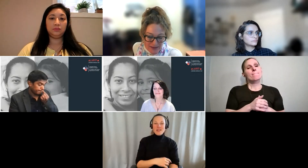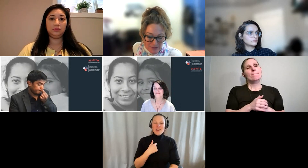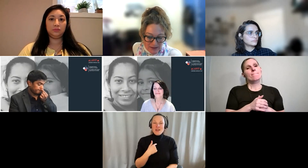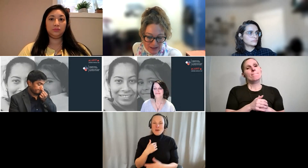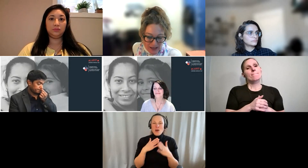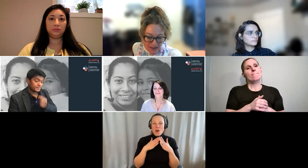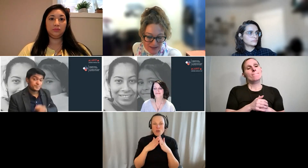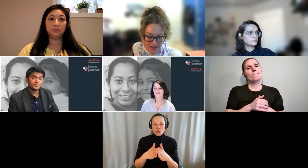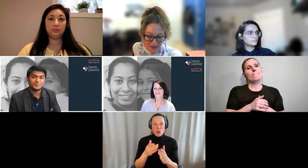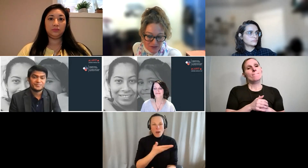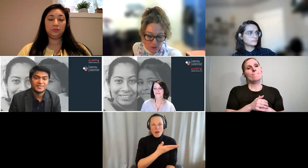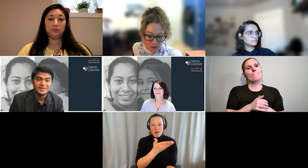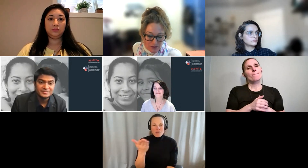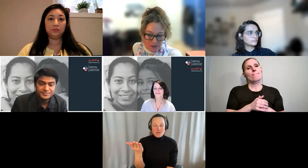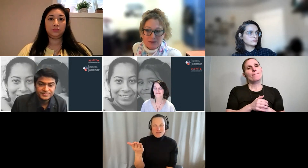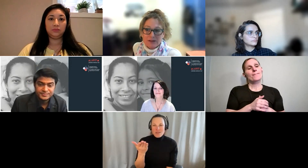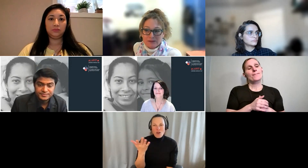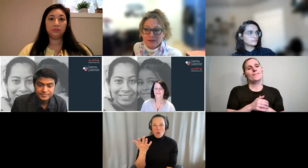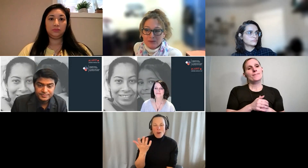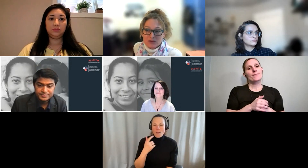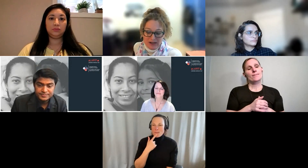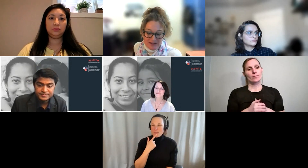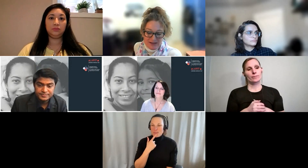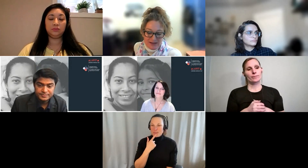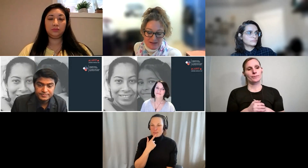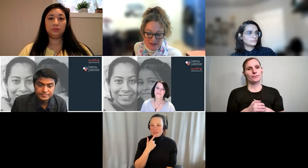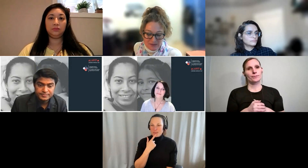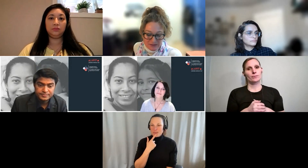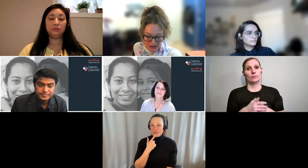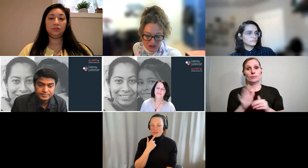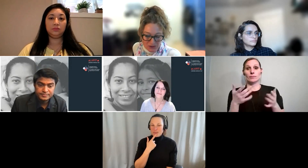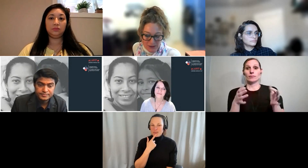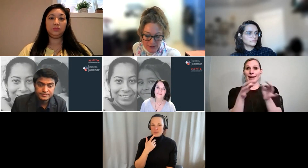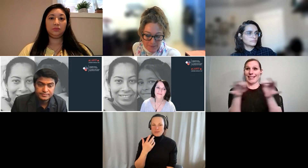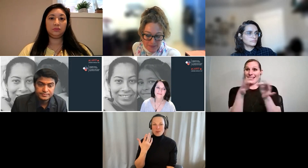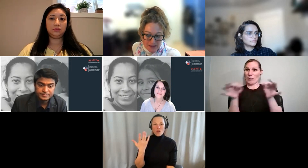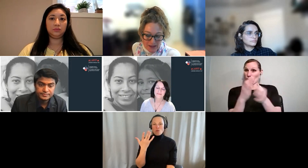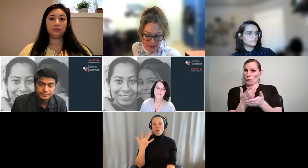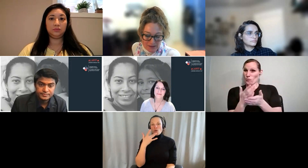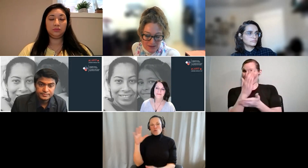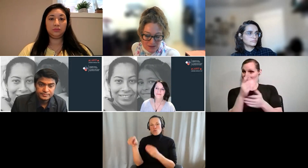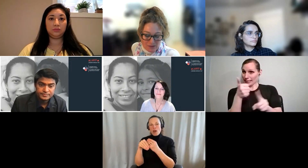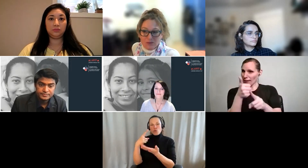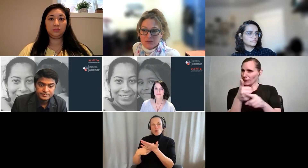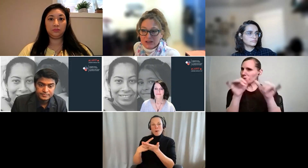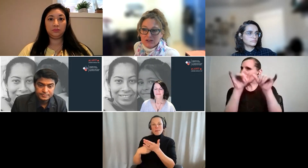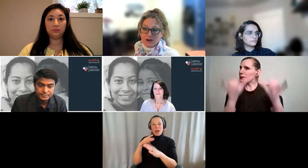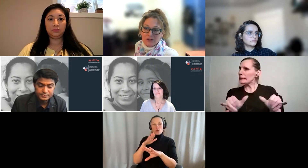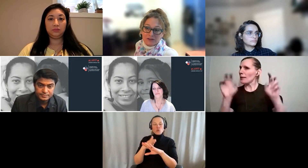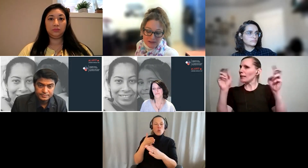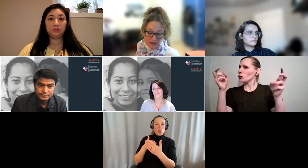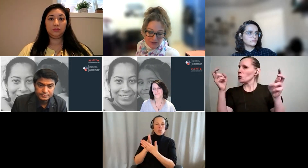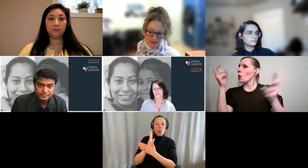qu'est-ce que vous pourriez rajouter au cas pour les droits de l'accès aux langues? Et qu'est-ce